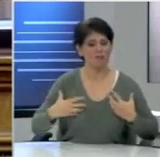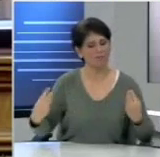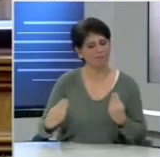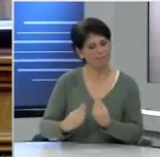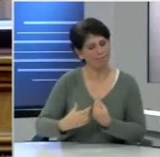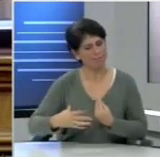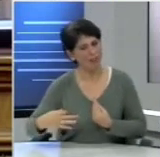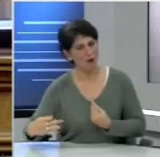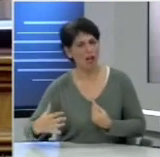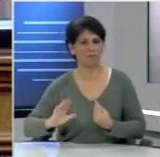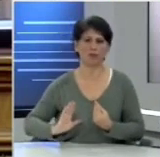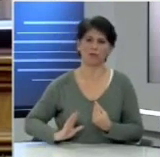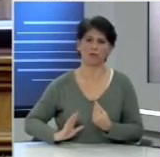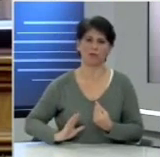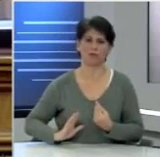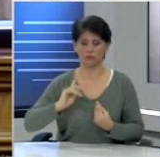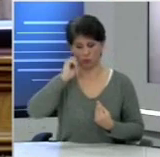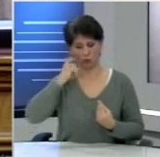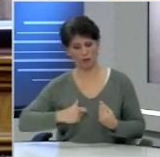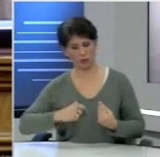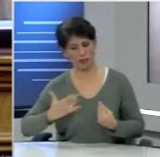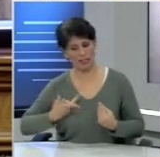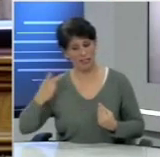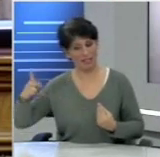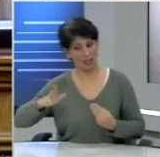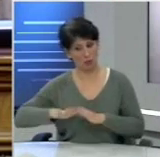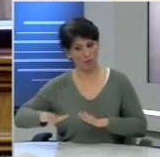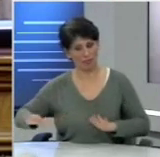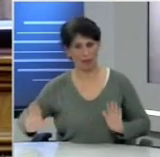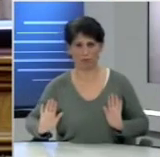βολέψουν τους εαυτούς τους ή τα δικά τους παιδιά.